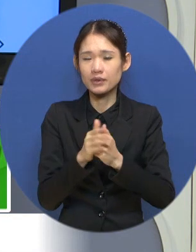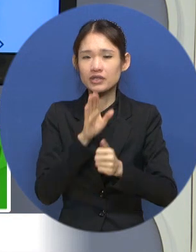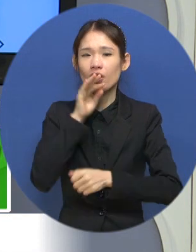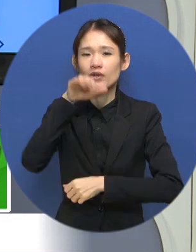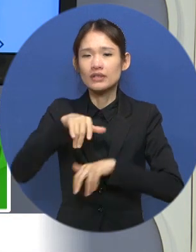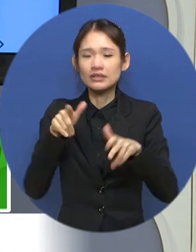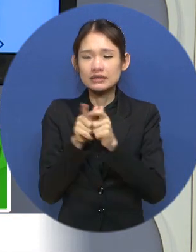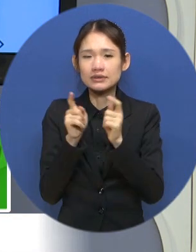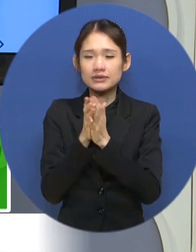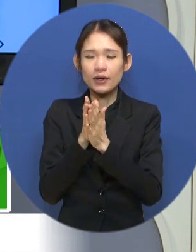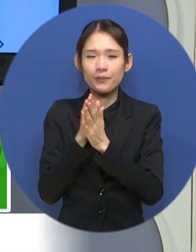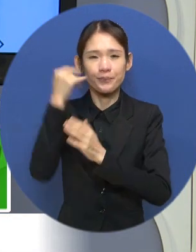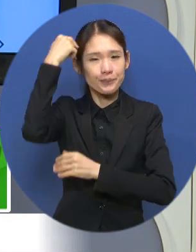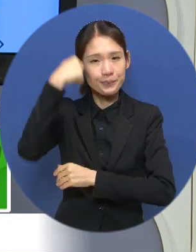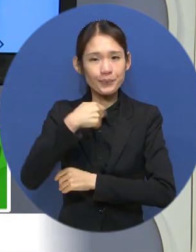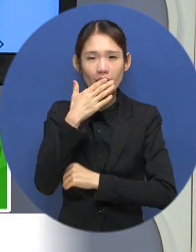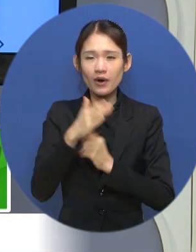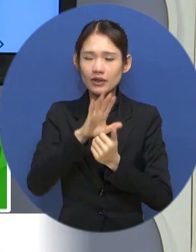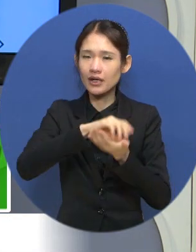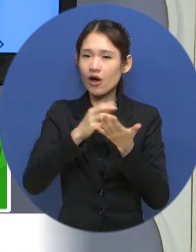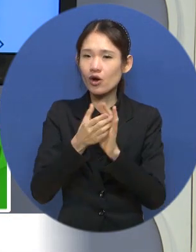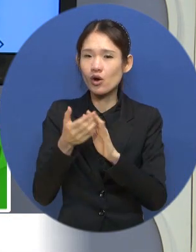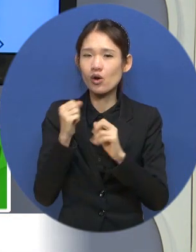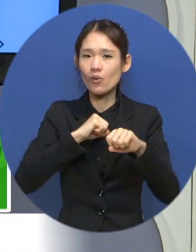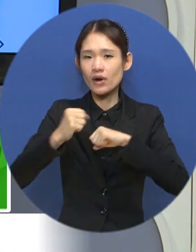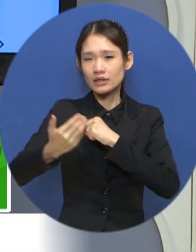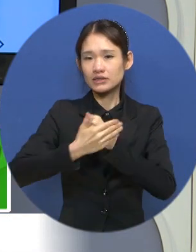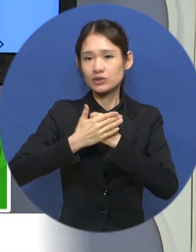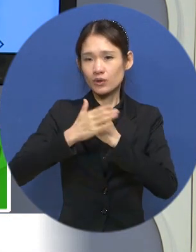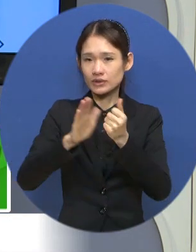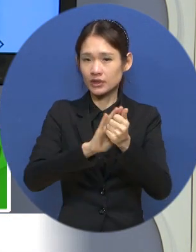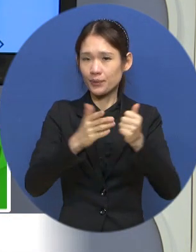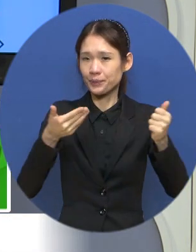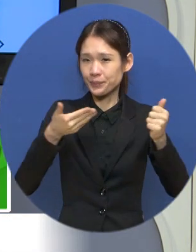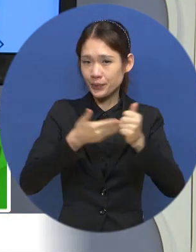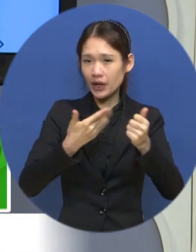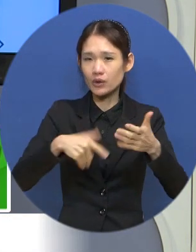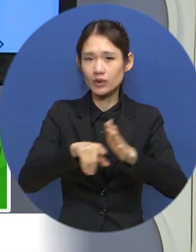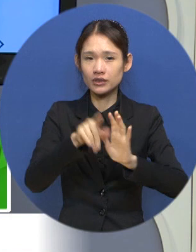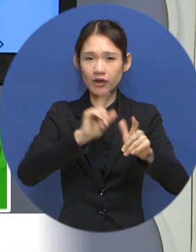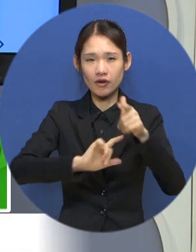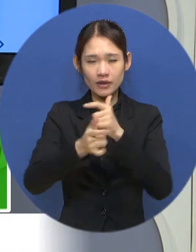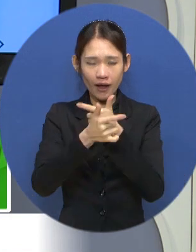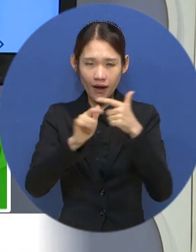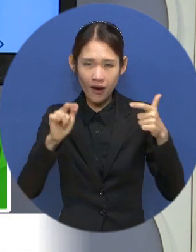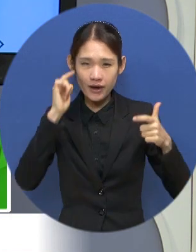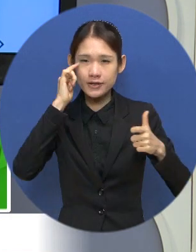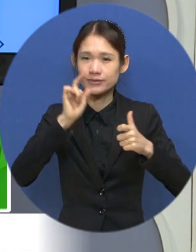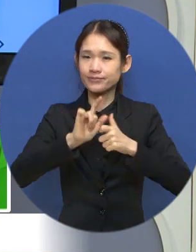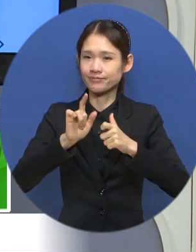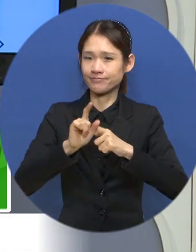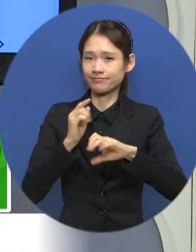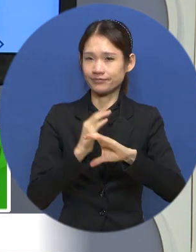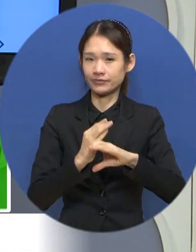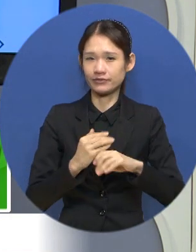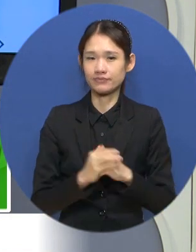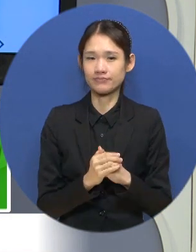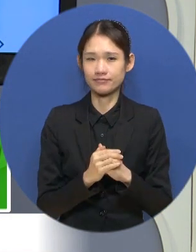체감할 수 있는 적정한 활동 지원 서비스 제공을 위해 다양한 방안을 강구하고 있다 고 말했습니다